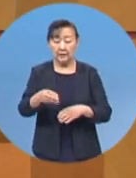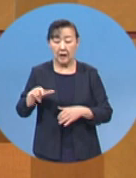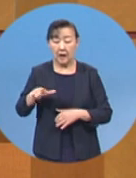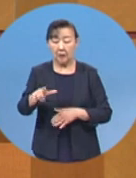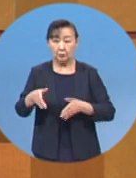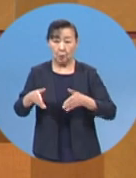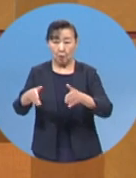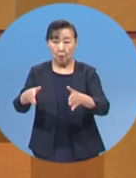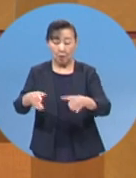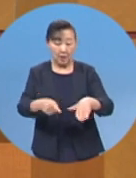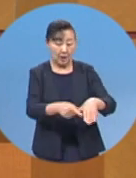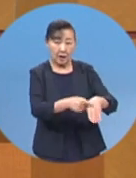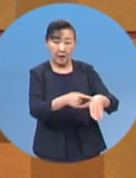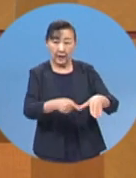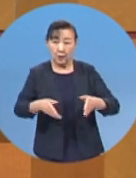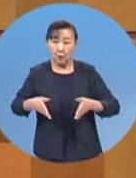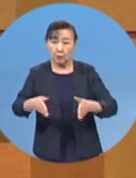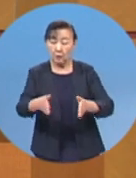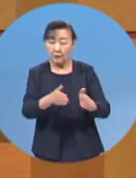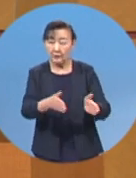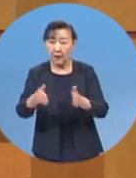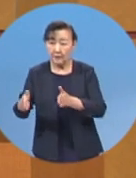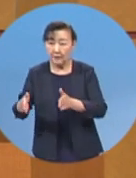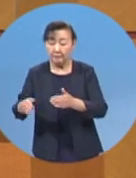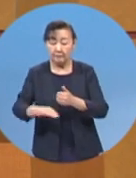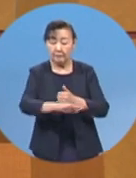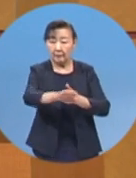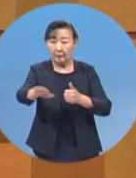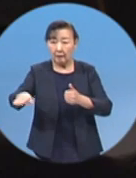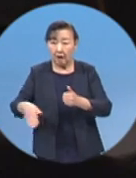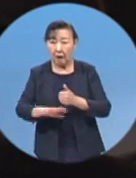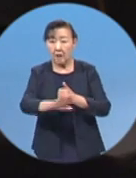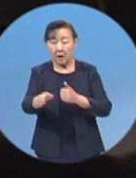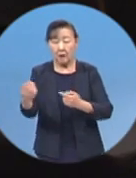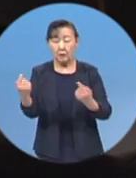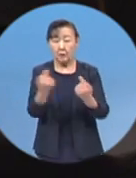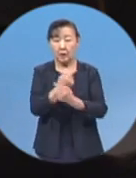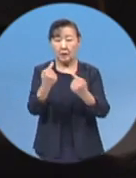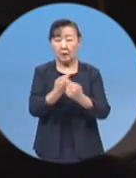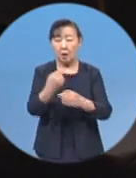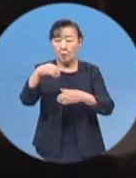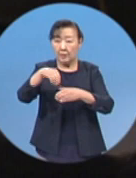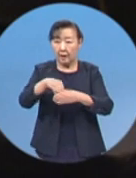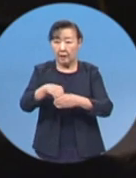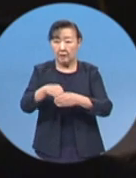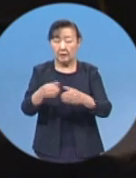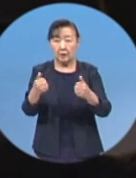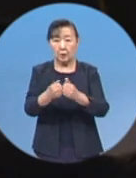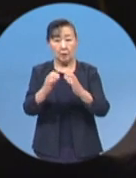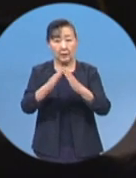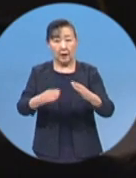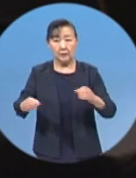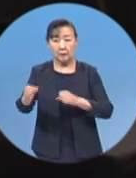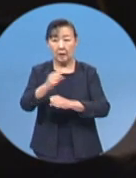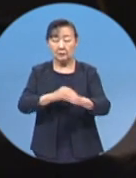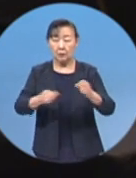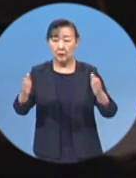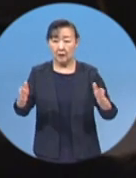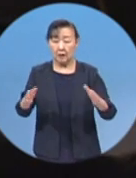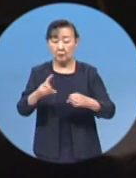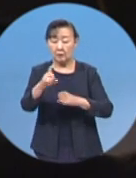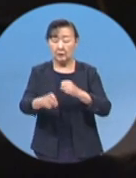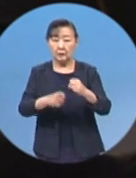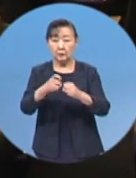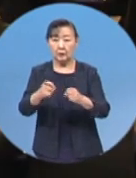や圏央道の整備といった空港周辺の環境の変化などを踏まえ、協議会の活動期間を10年